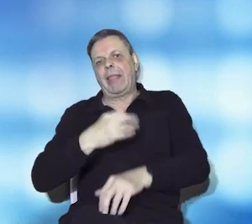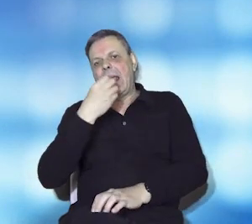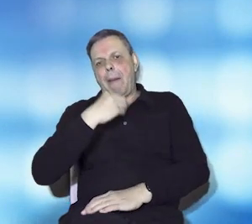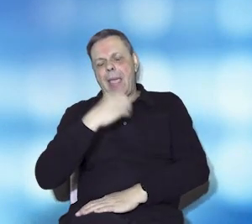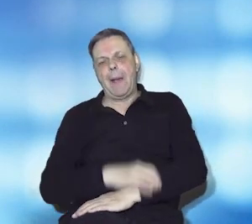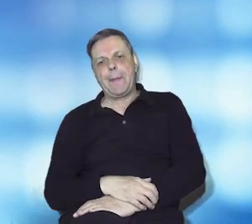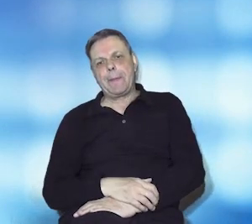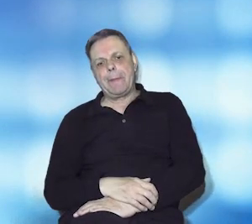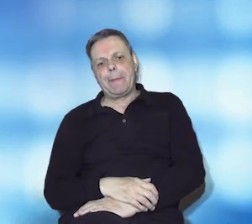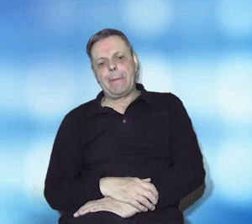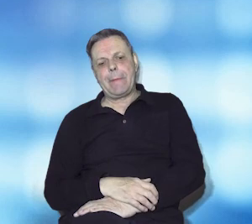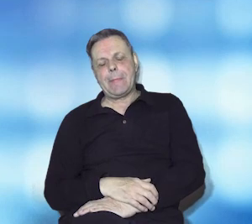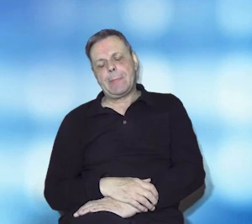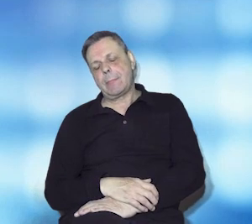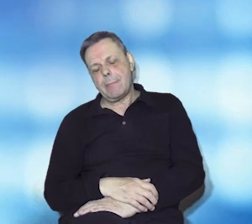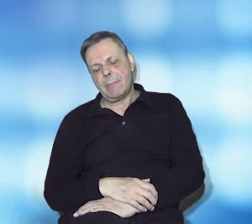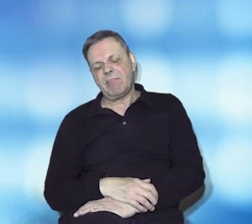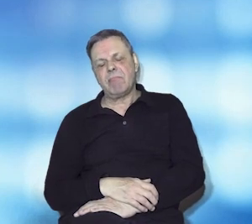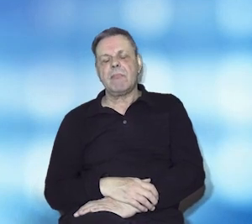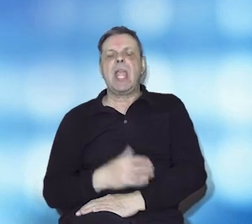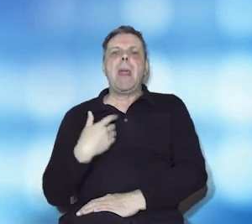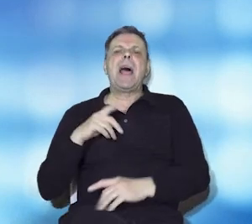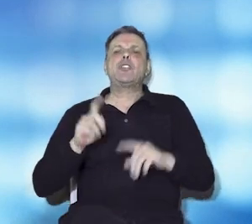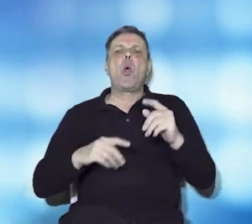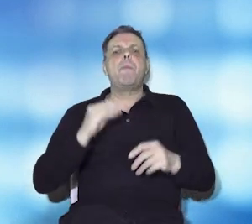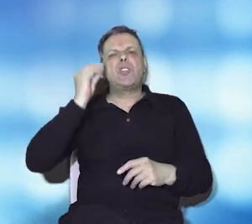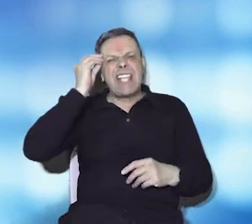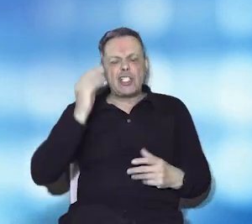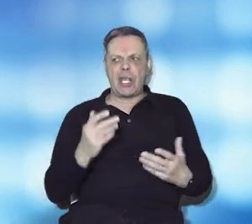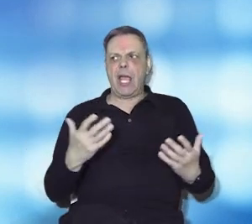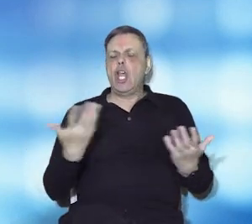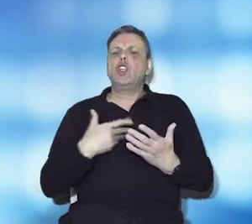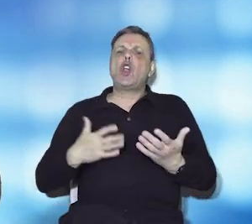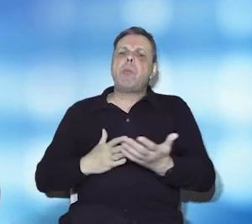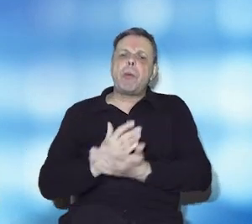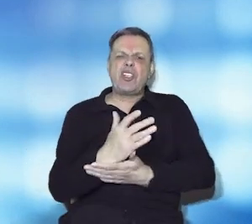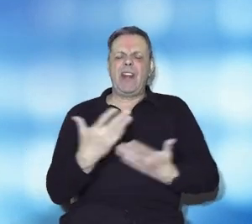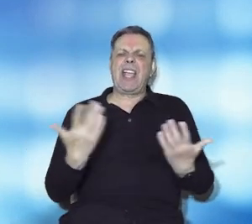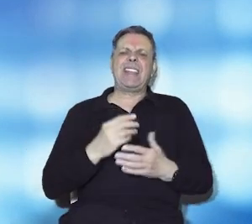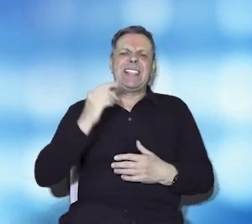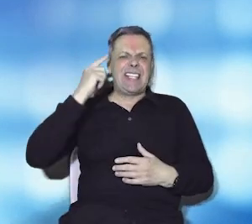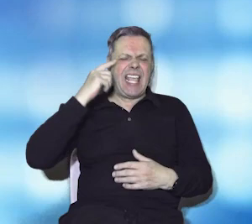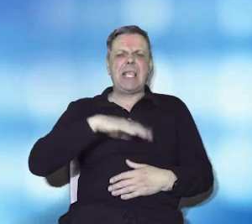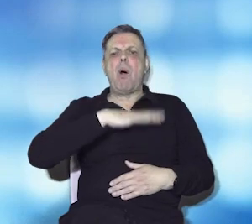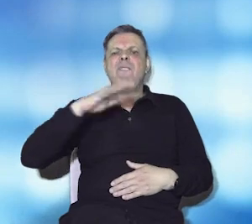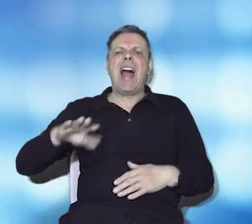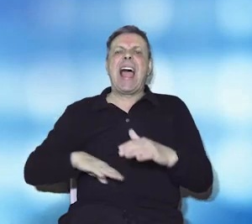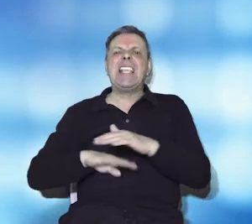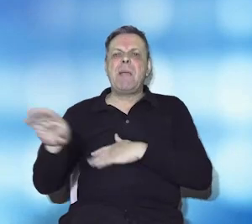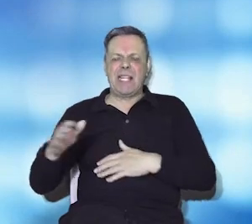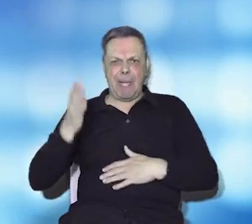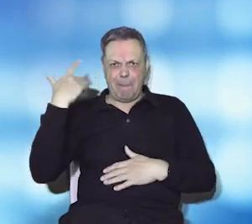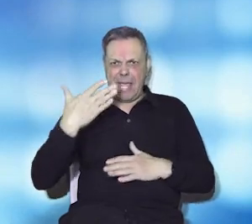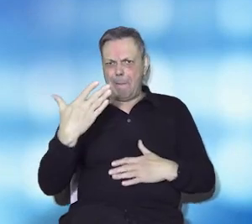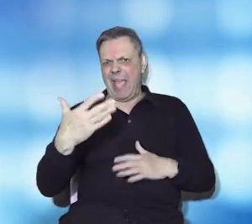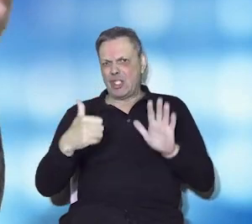svakako da nas koji puta sjećanja što smo preživjeli, kad se sjetimo vala izbjeglica prije